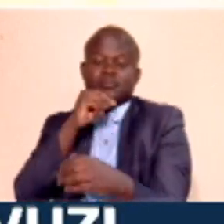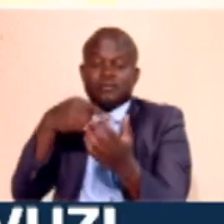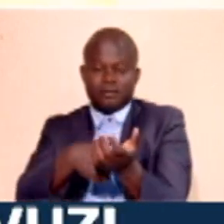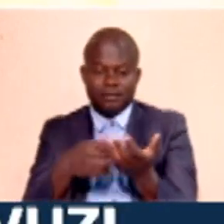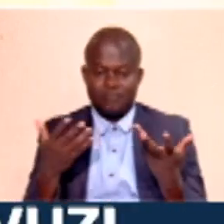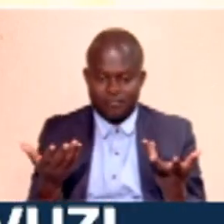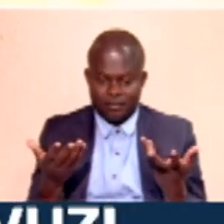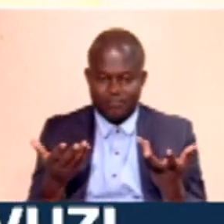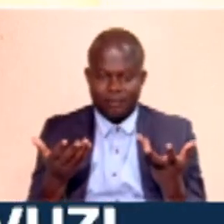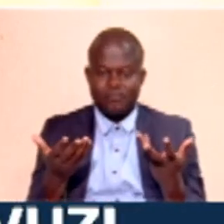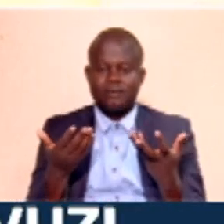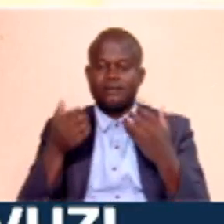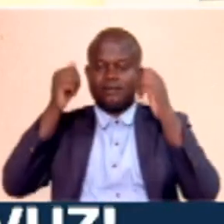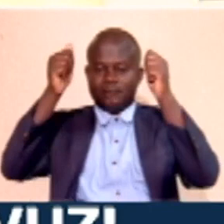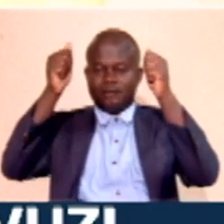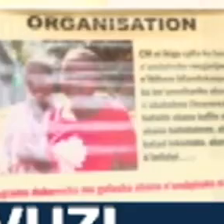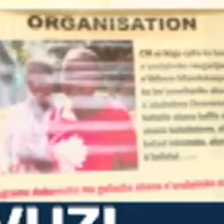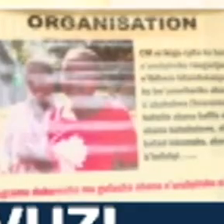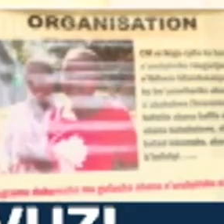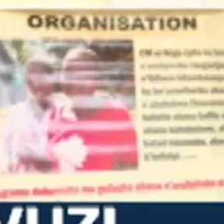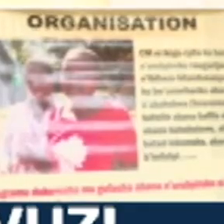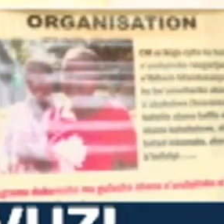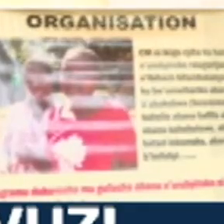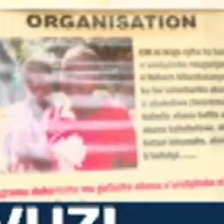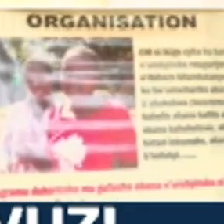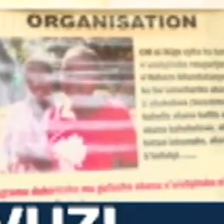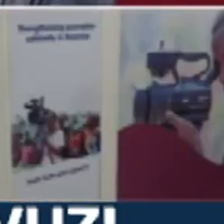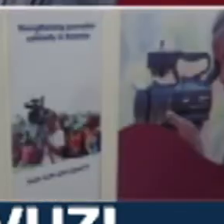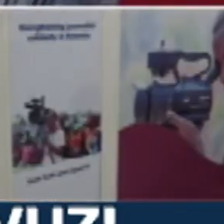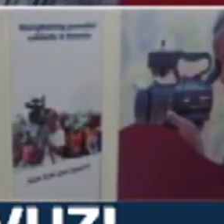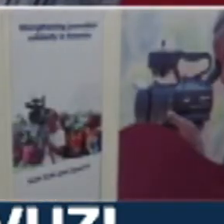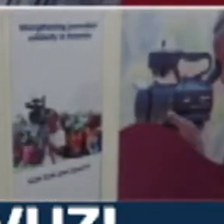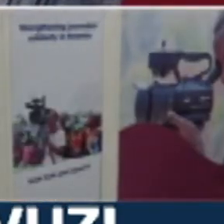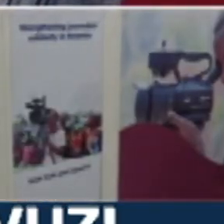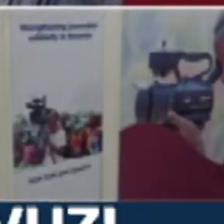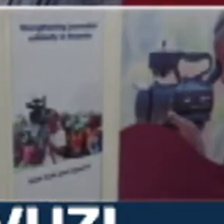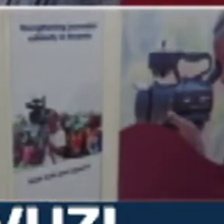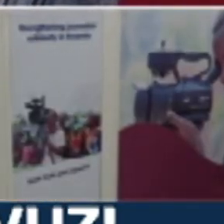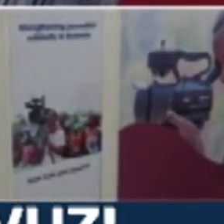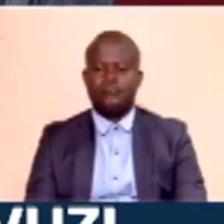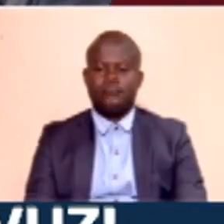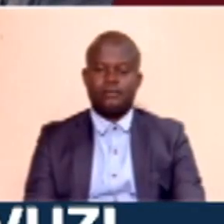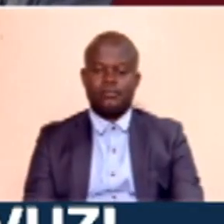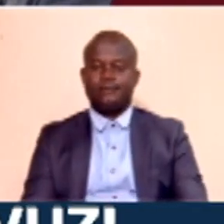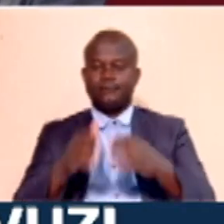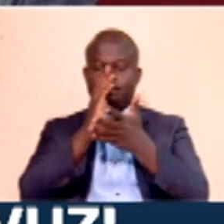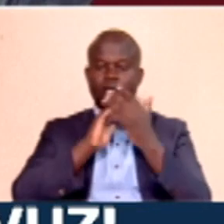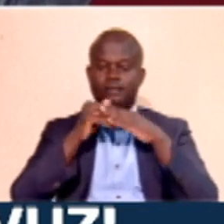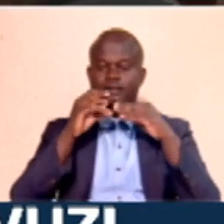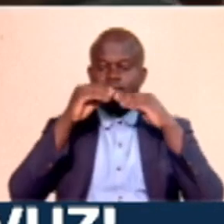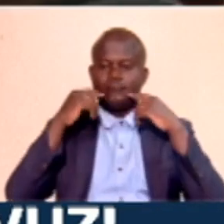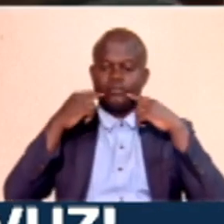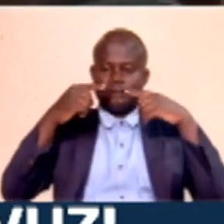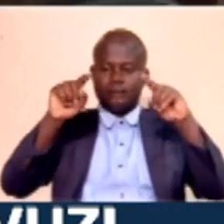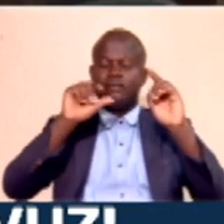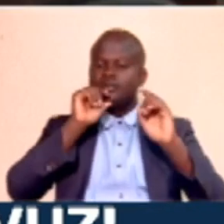batazivura. Kwamamaza iyi miti n'inyuganiramirire binakorerwa mu bitangazamakuru bitandukanye. Bamwe mu bayobozi b'ibitangazamakuru n'abanyamakuru bavuga